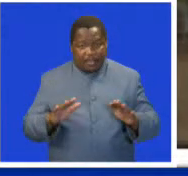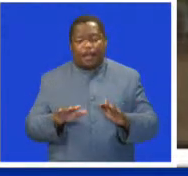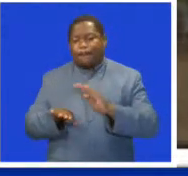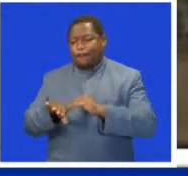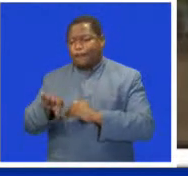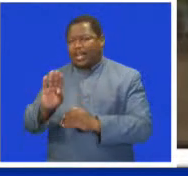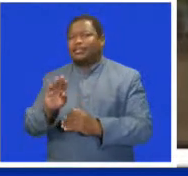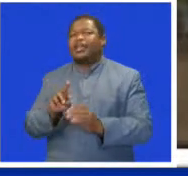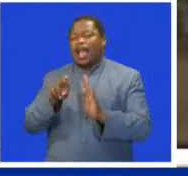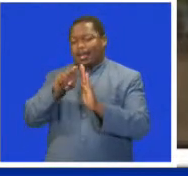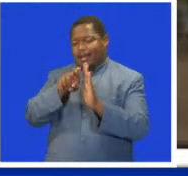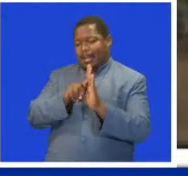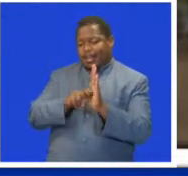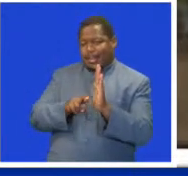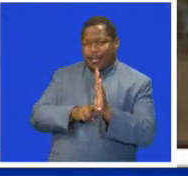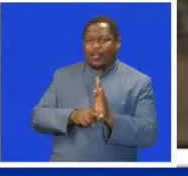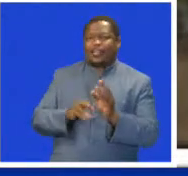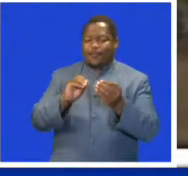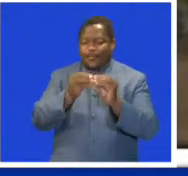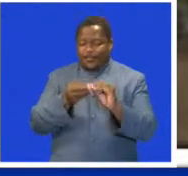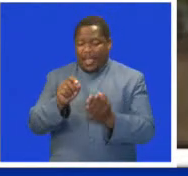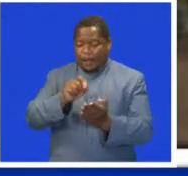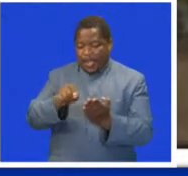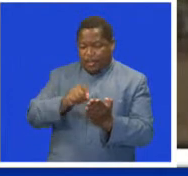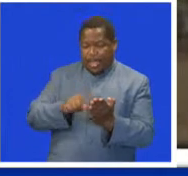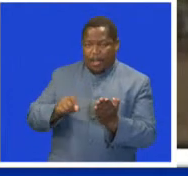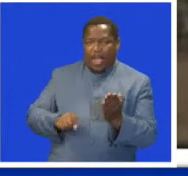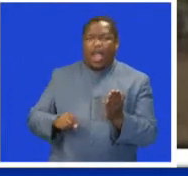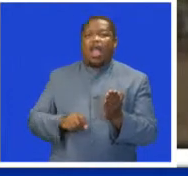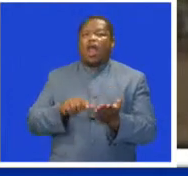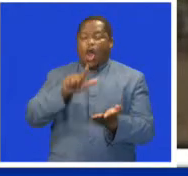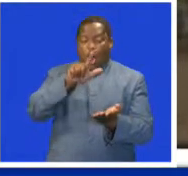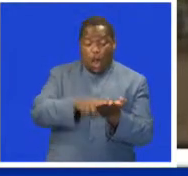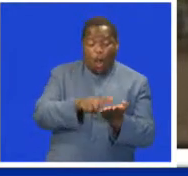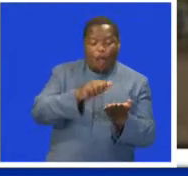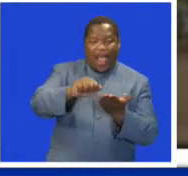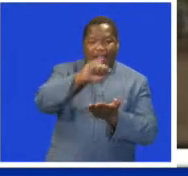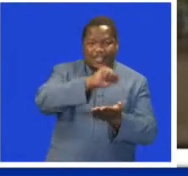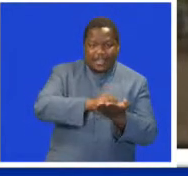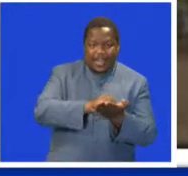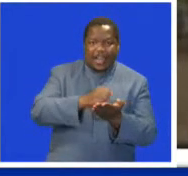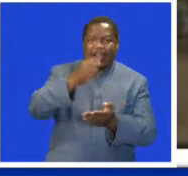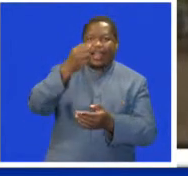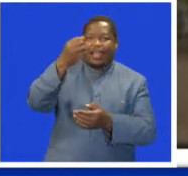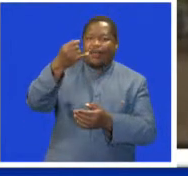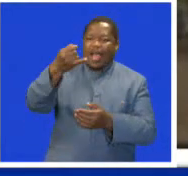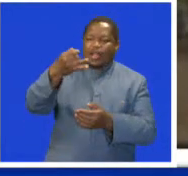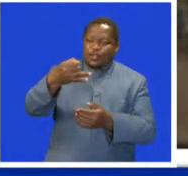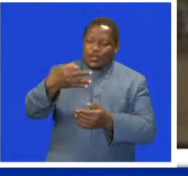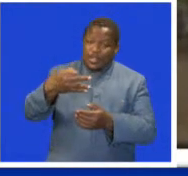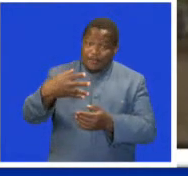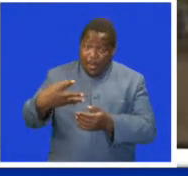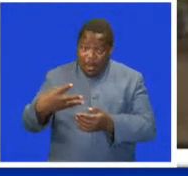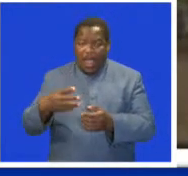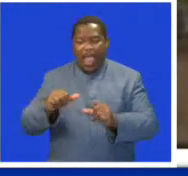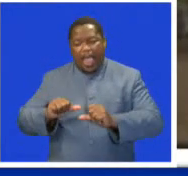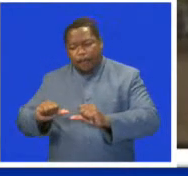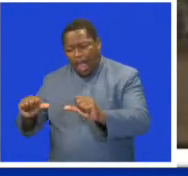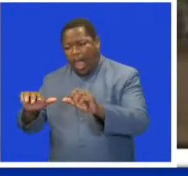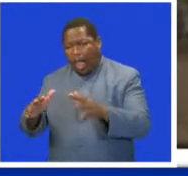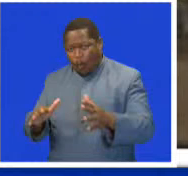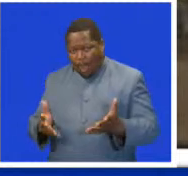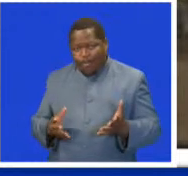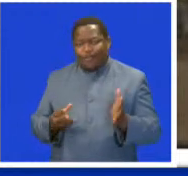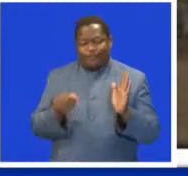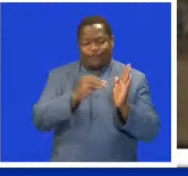lokhu kuyawusebenza kanje lokho ukuthi ngiloko lokungendeki kulenishwana letimbili umuntu nje kungaba